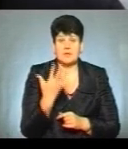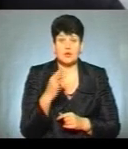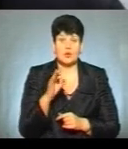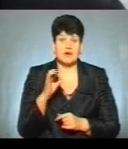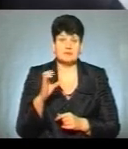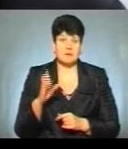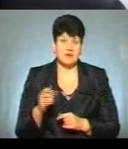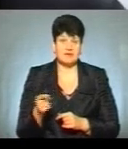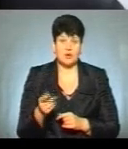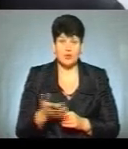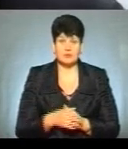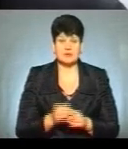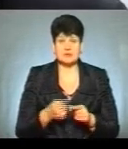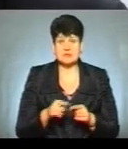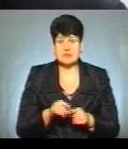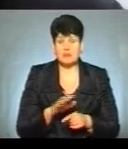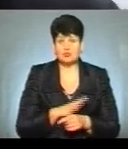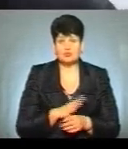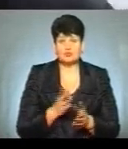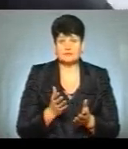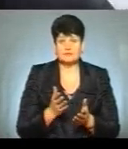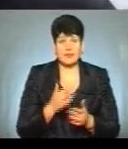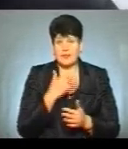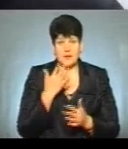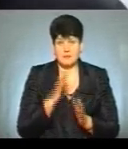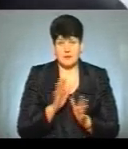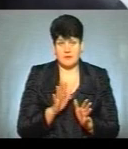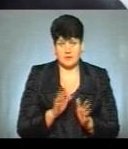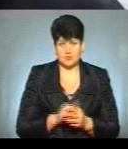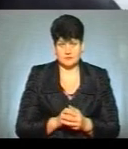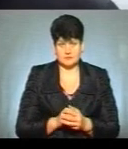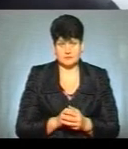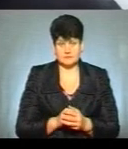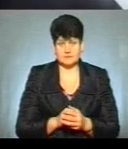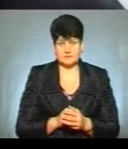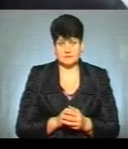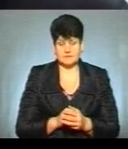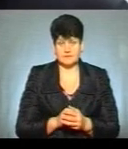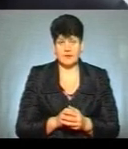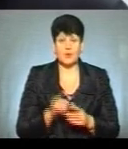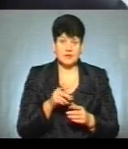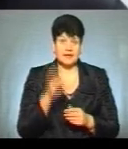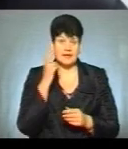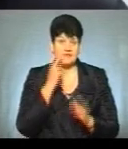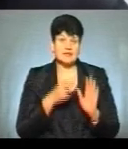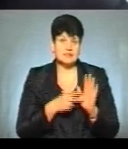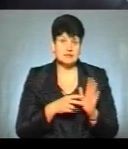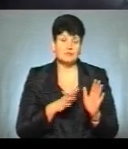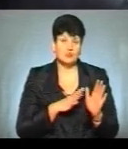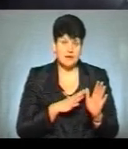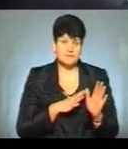ОСББ в Тернополі. Це було небагато, скажімо так. От. І «Київська 7» власне